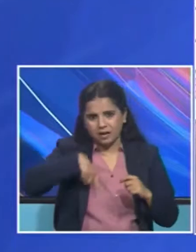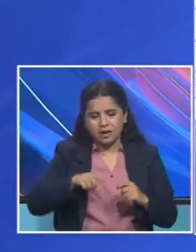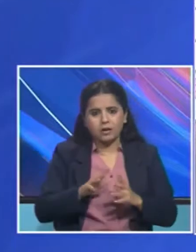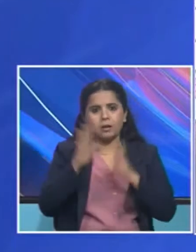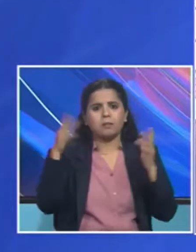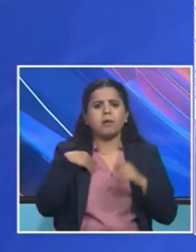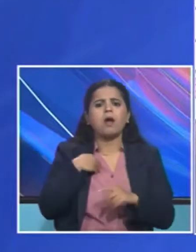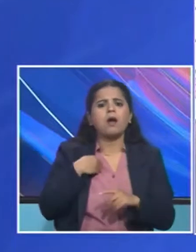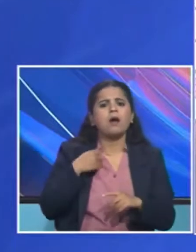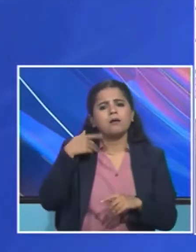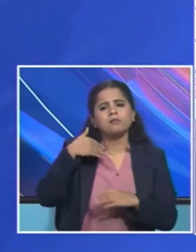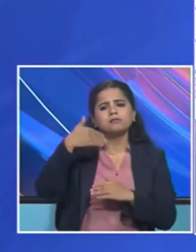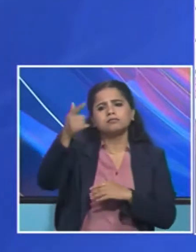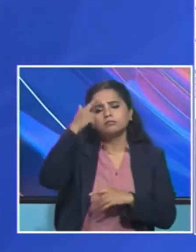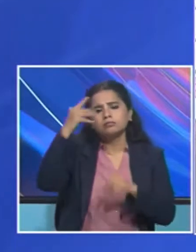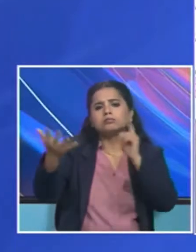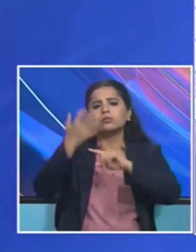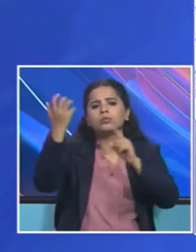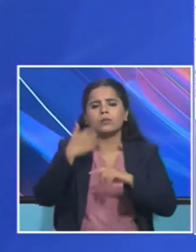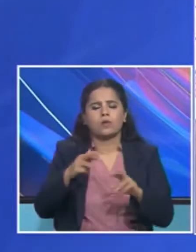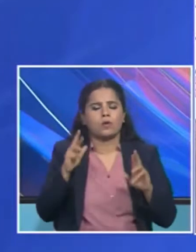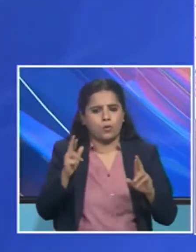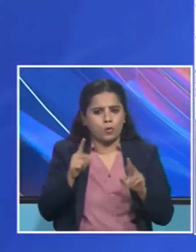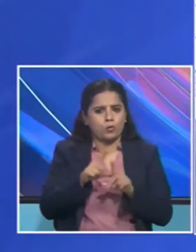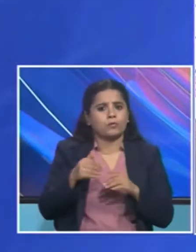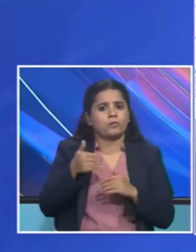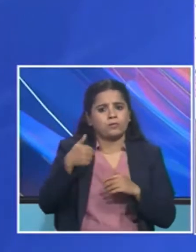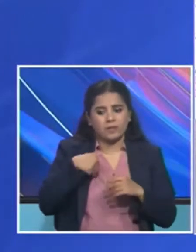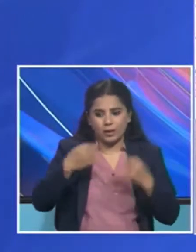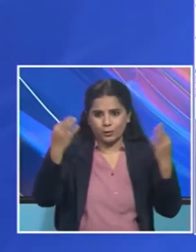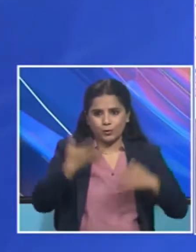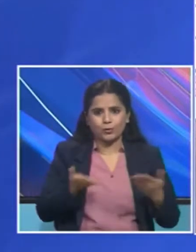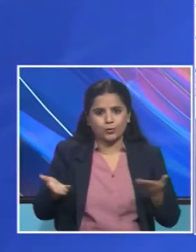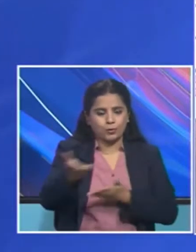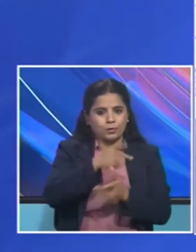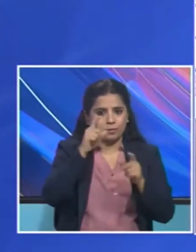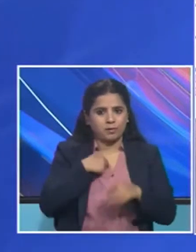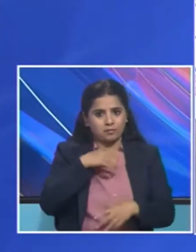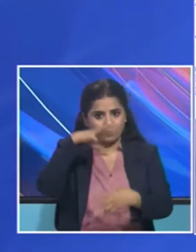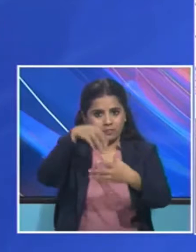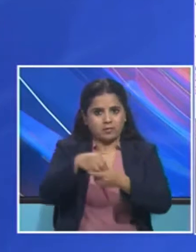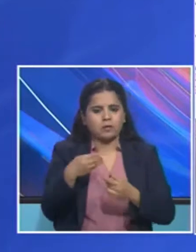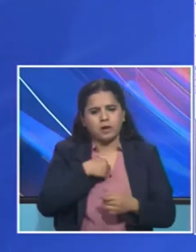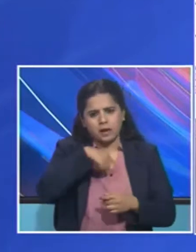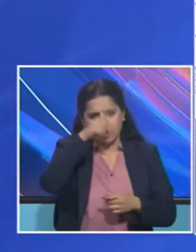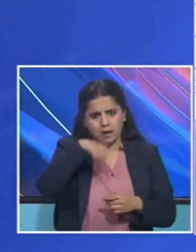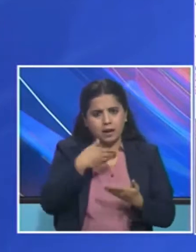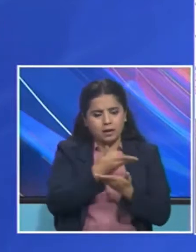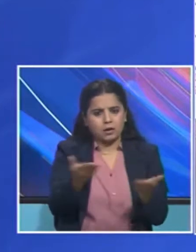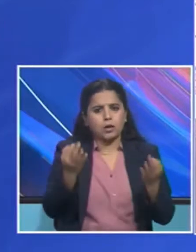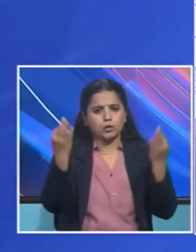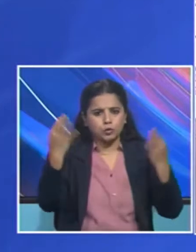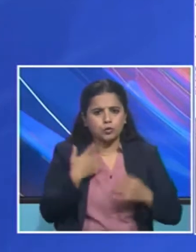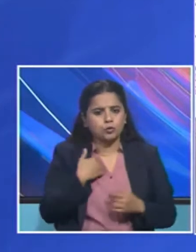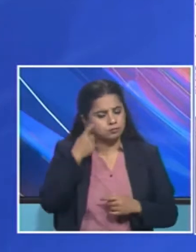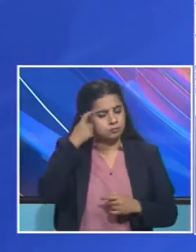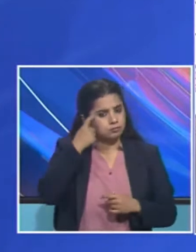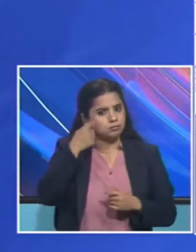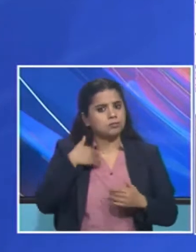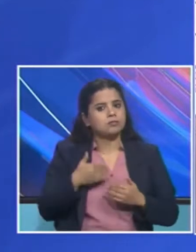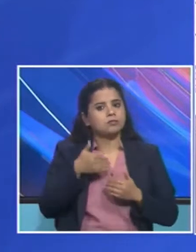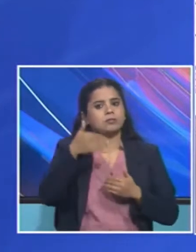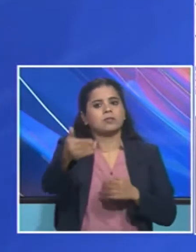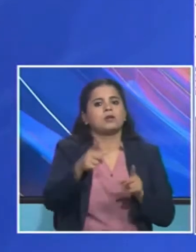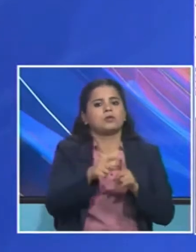का कालखंड है। आज मैं इस नए युग के स्वागत में अपने देश को नई सोच के साथ तत्पर और